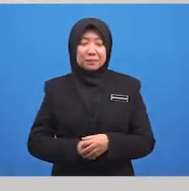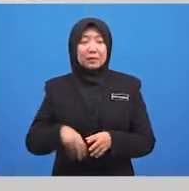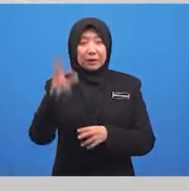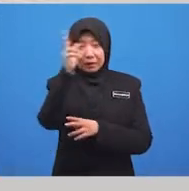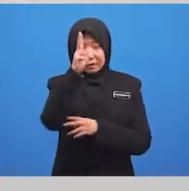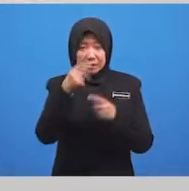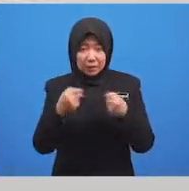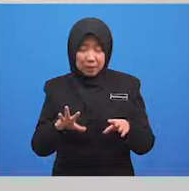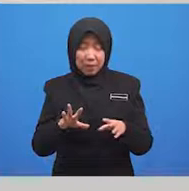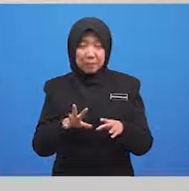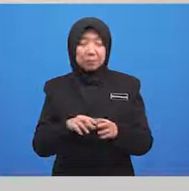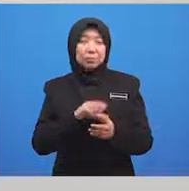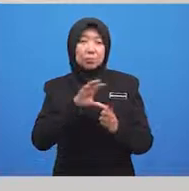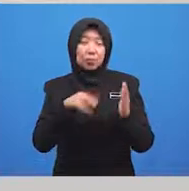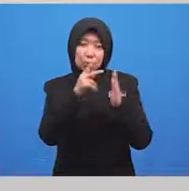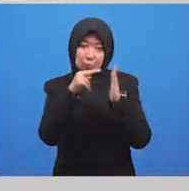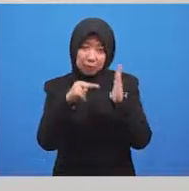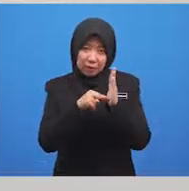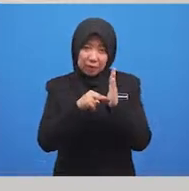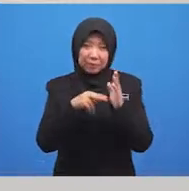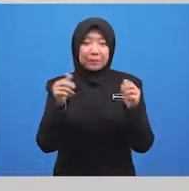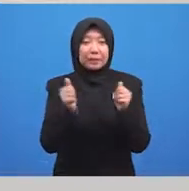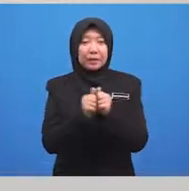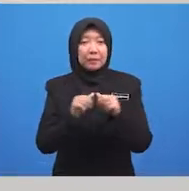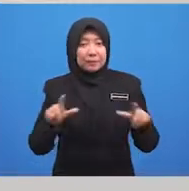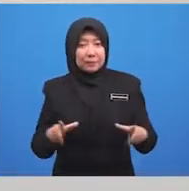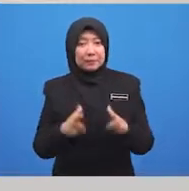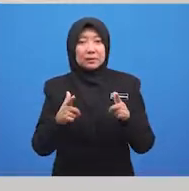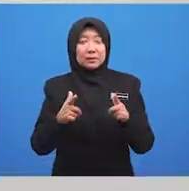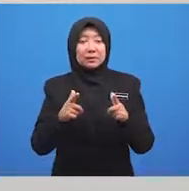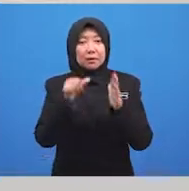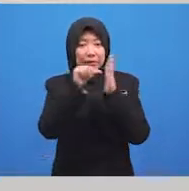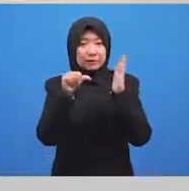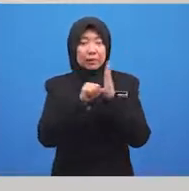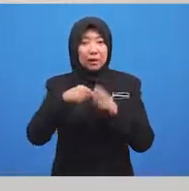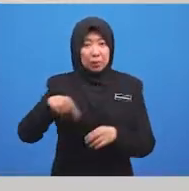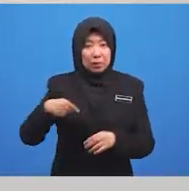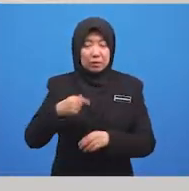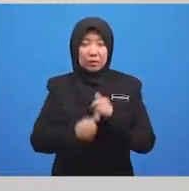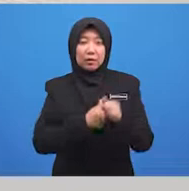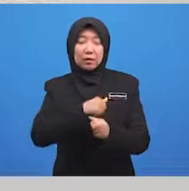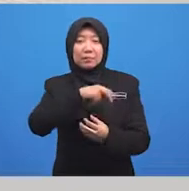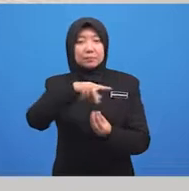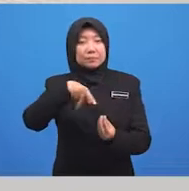Kerajaan telah menguatkuasakan undang-undang dengan pelaksanaan Akta Kualiti Alam